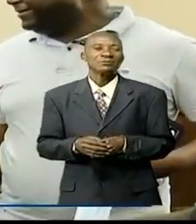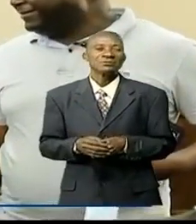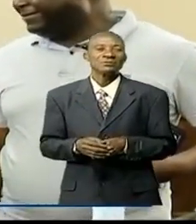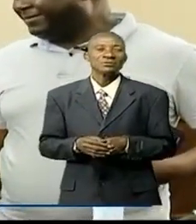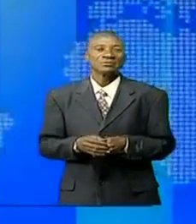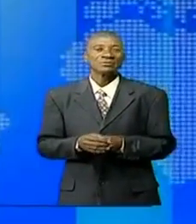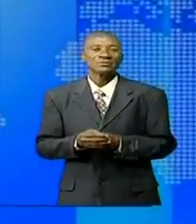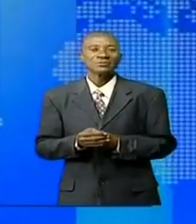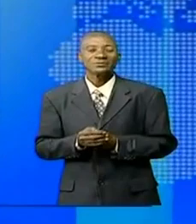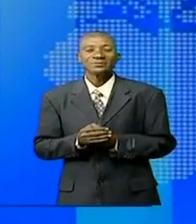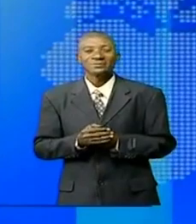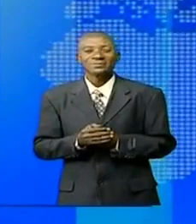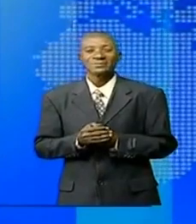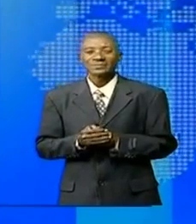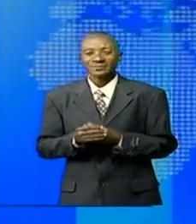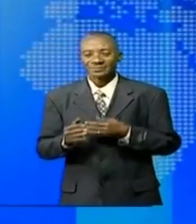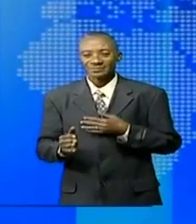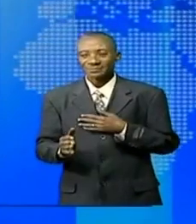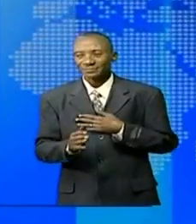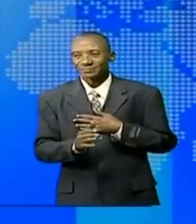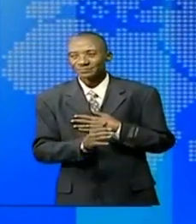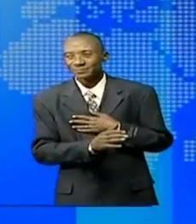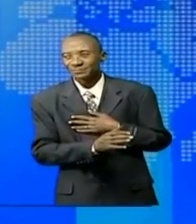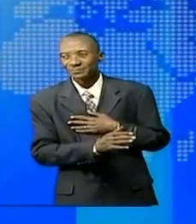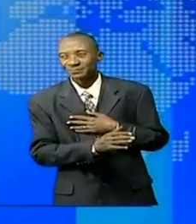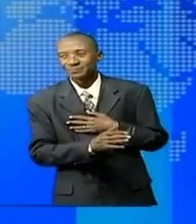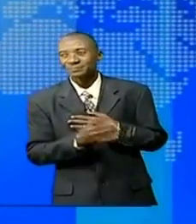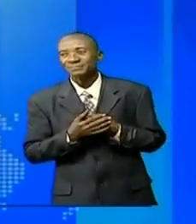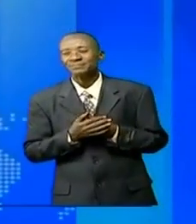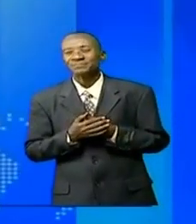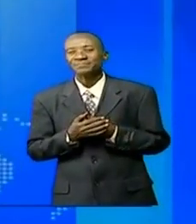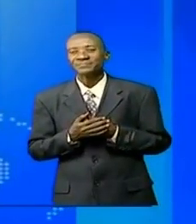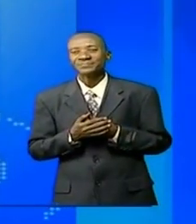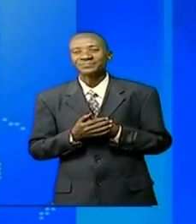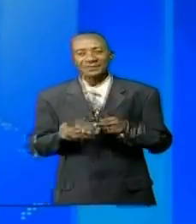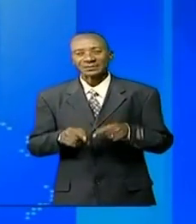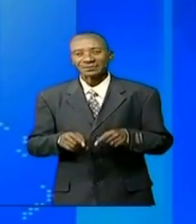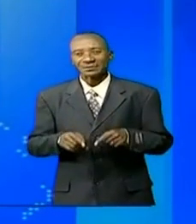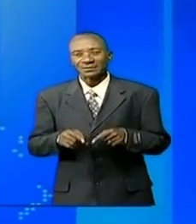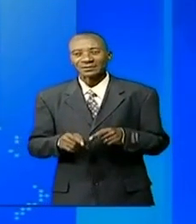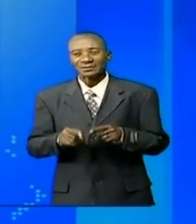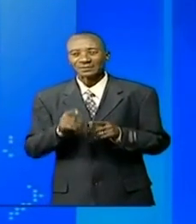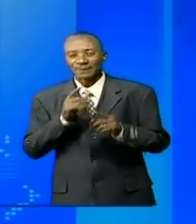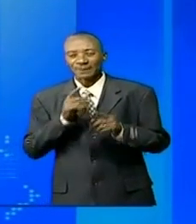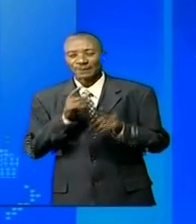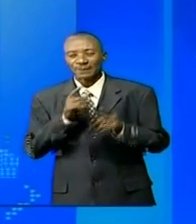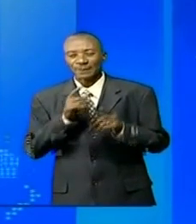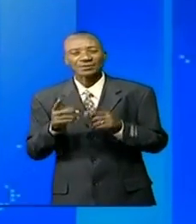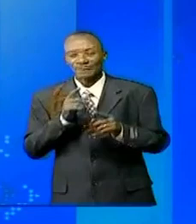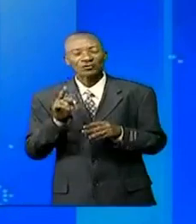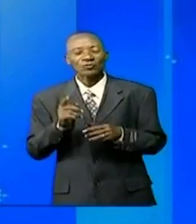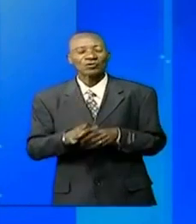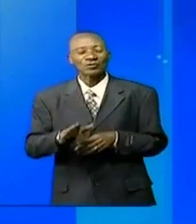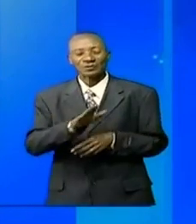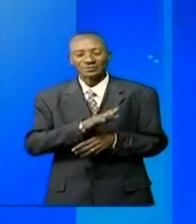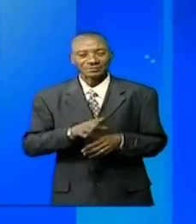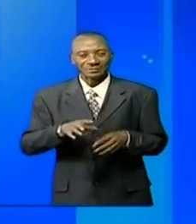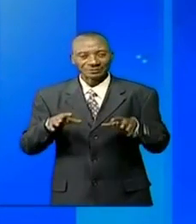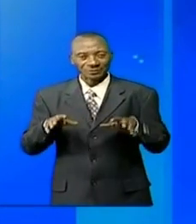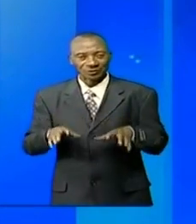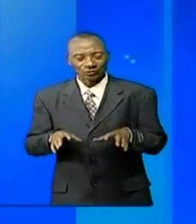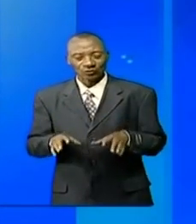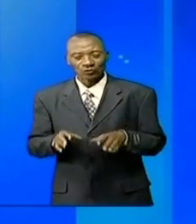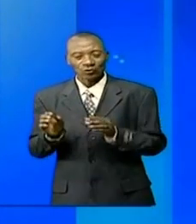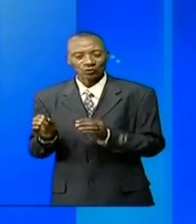formés. En santé, lutte contre la COVID-19 sur terrain, la Croix-Rouge de la République démocratique du Congo a organisé